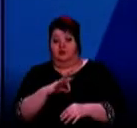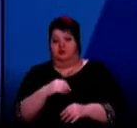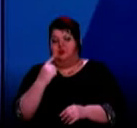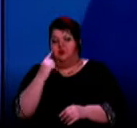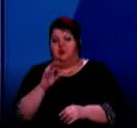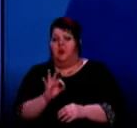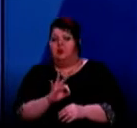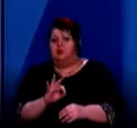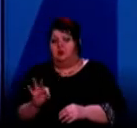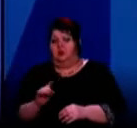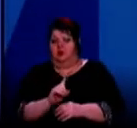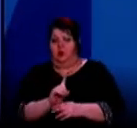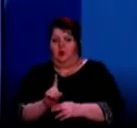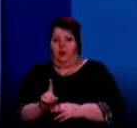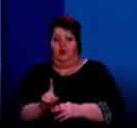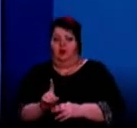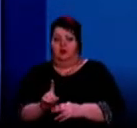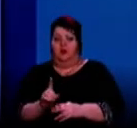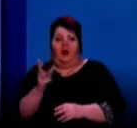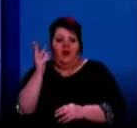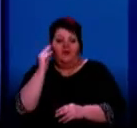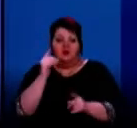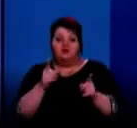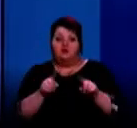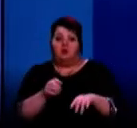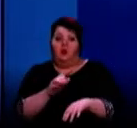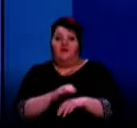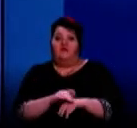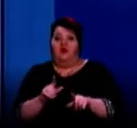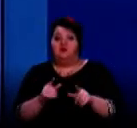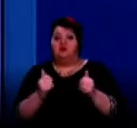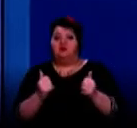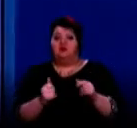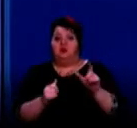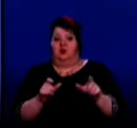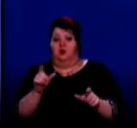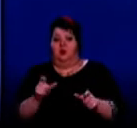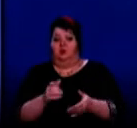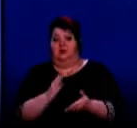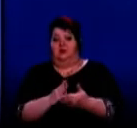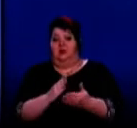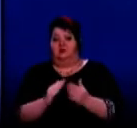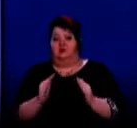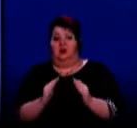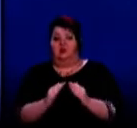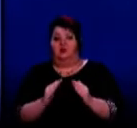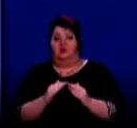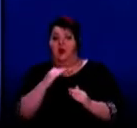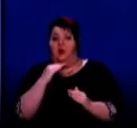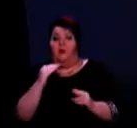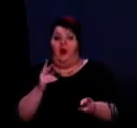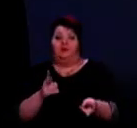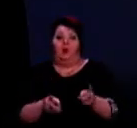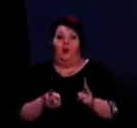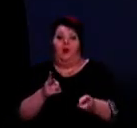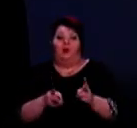абсолютно нормально, і враховуючи той факт, що сьогодні люди постійно знаходяться вдома, а відповідно багато